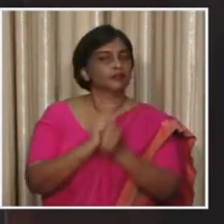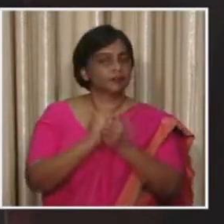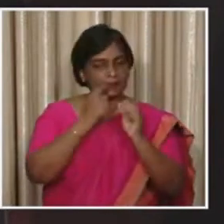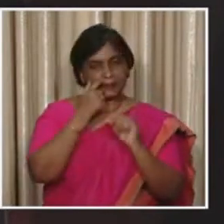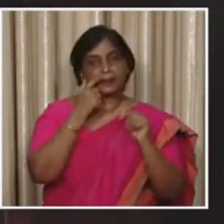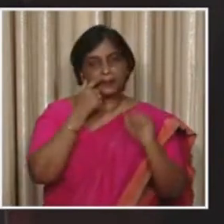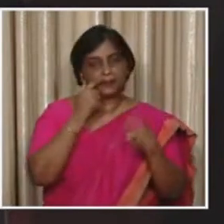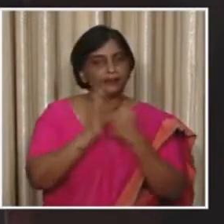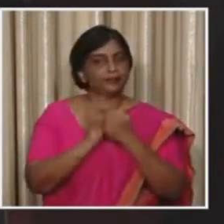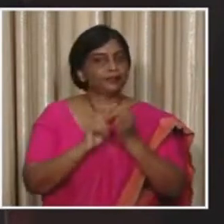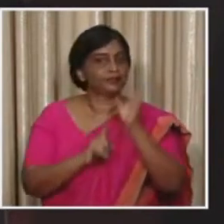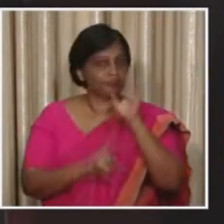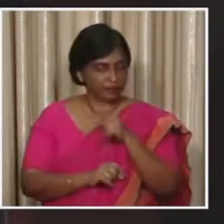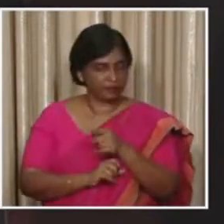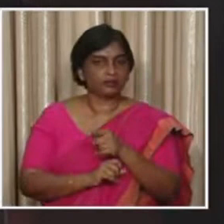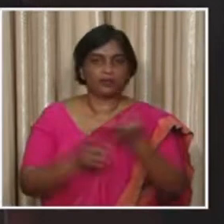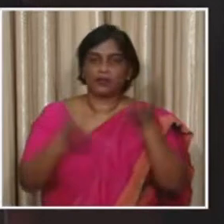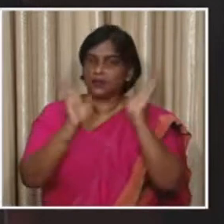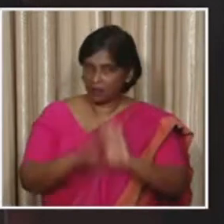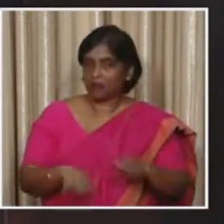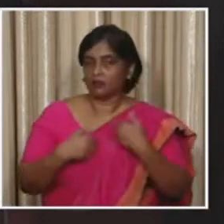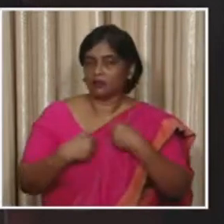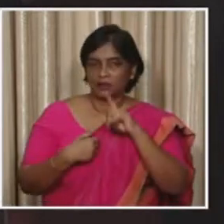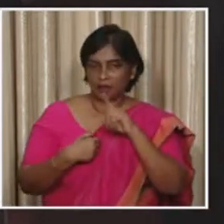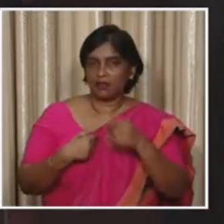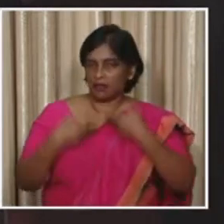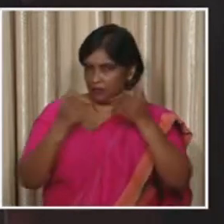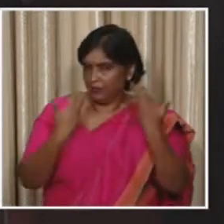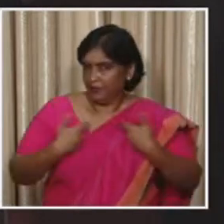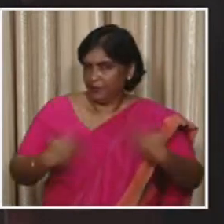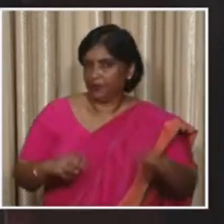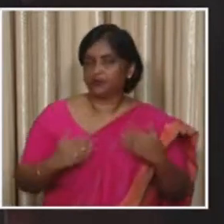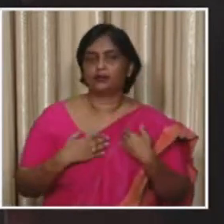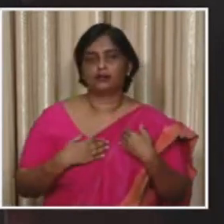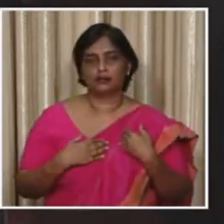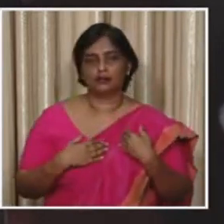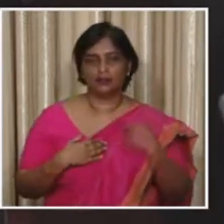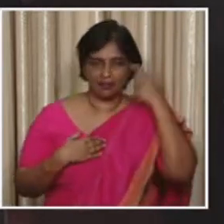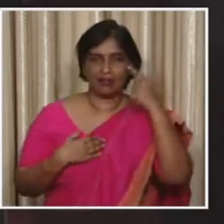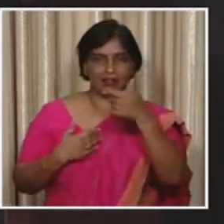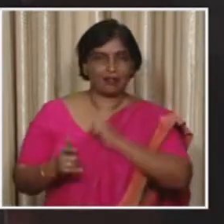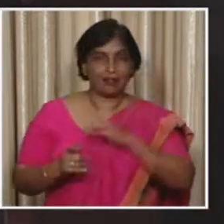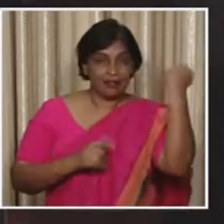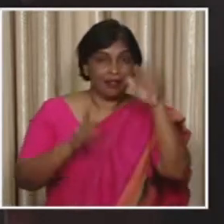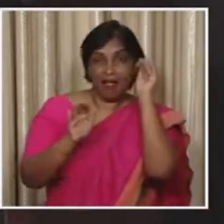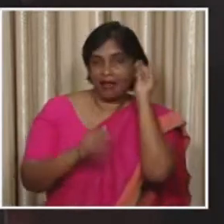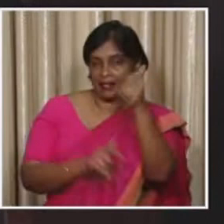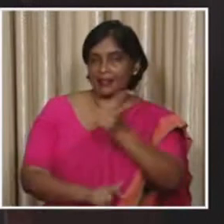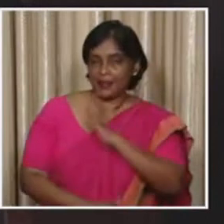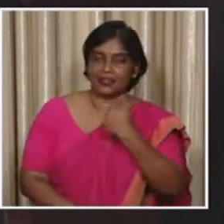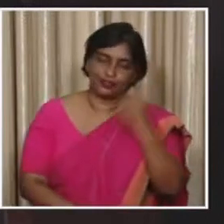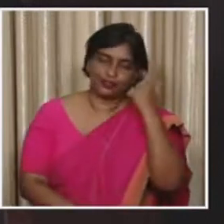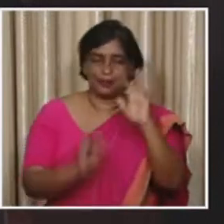සිද්ධ වුණේ. දැන් ගරු ජනාධිපතිතුමා අවසාන වශයෙන් මම කියන්නේ අවසාන වශයෙන්. මොකද මම දන්නවා ඔබතුමා කැමති නැහැ මම කියන දේවල් අහගෙන ඉන්න